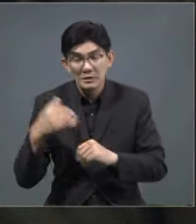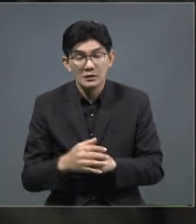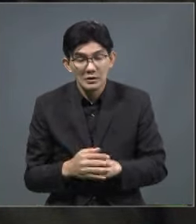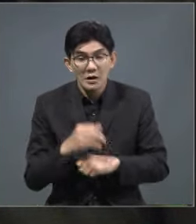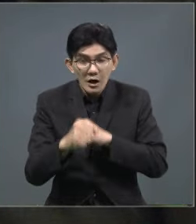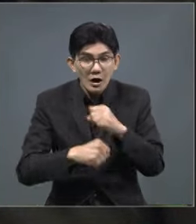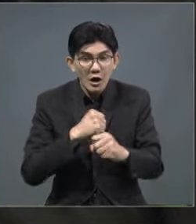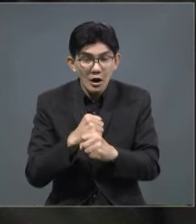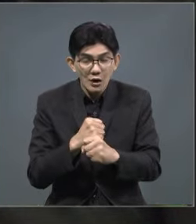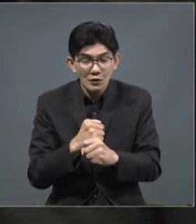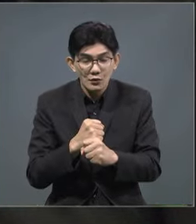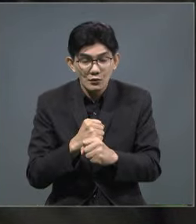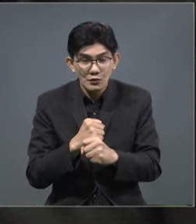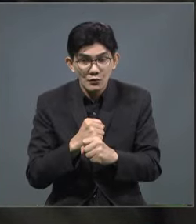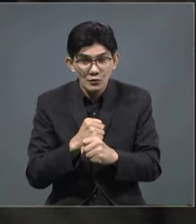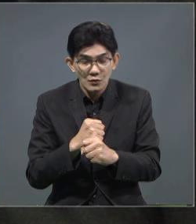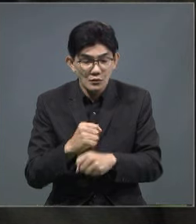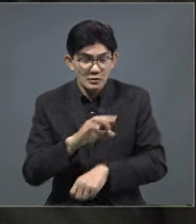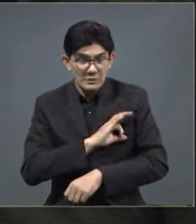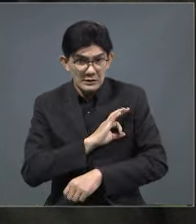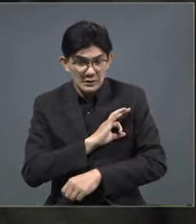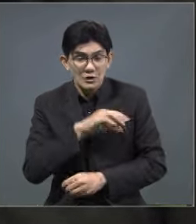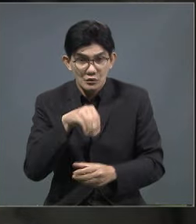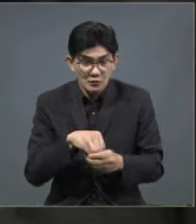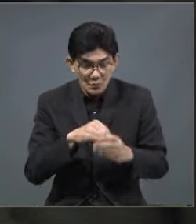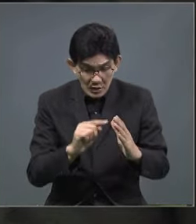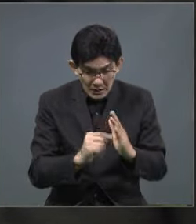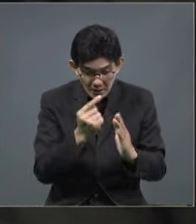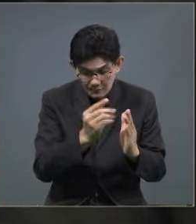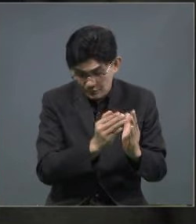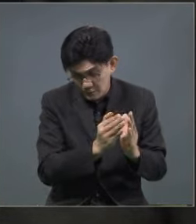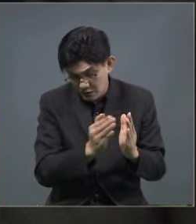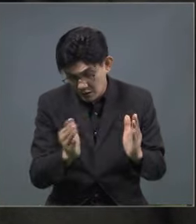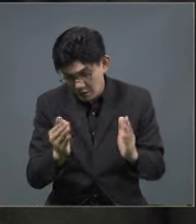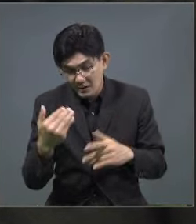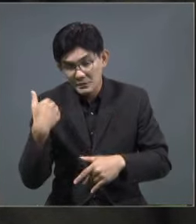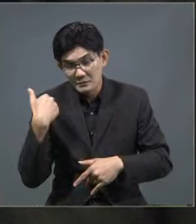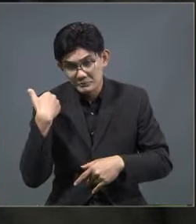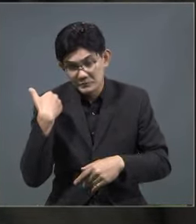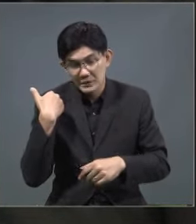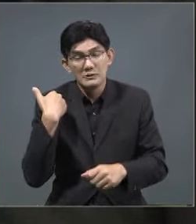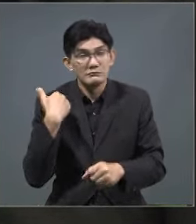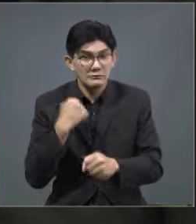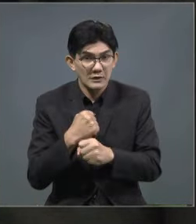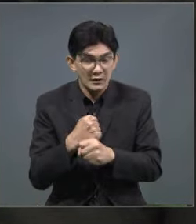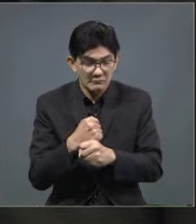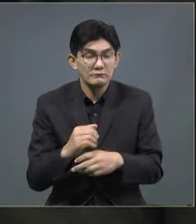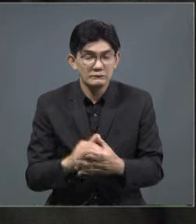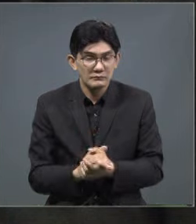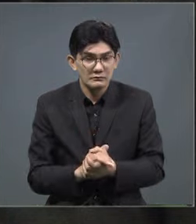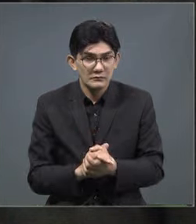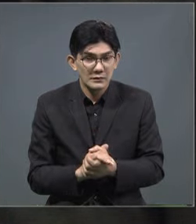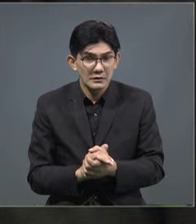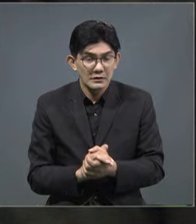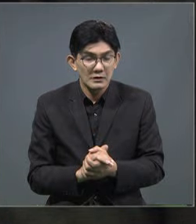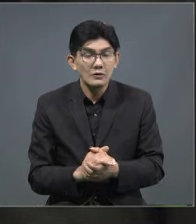ายุในการเป็นสมาชิกเริ่มต้นที่จะสามารถใช้สวัสดิการของสหก